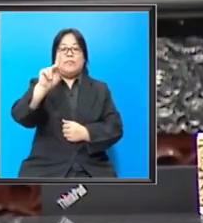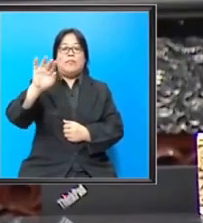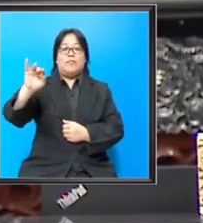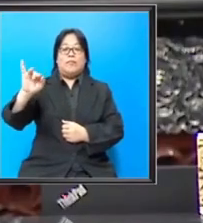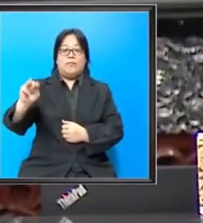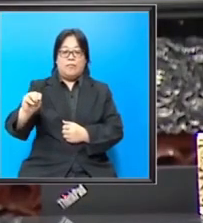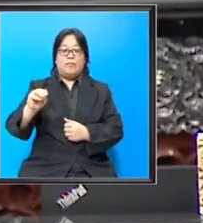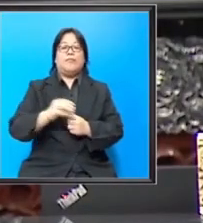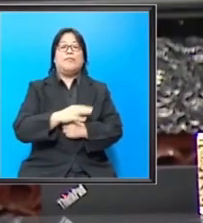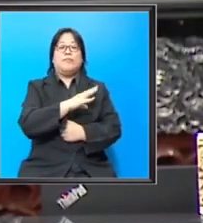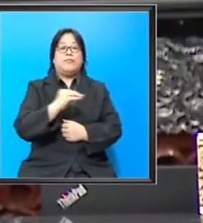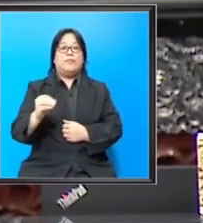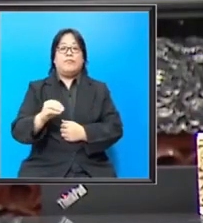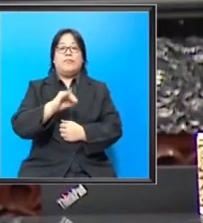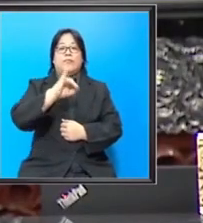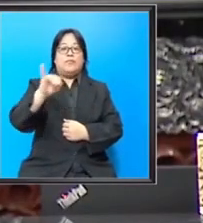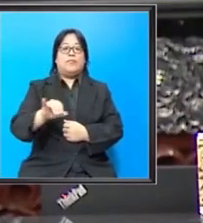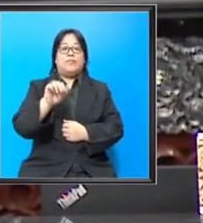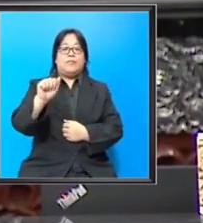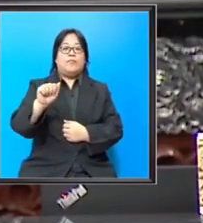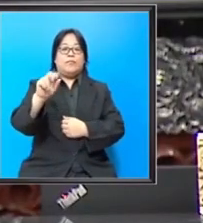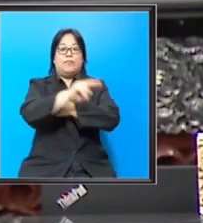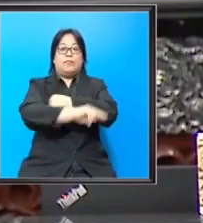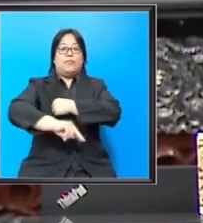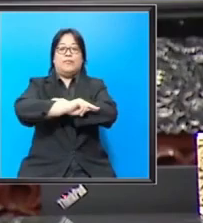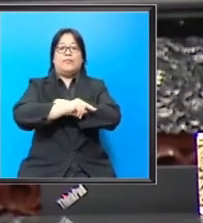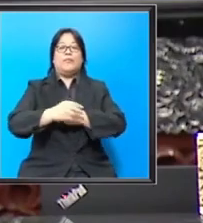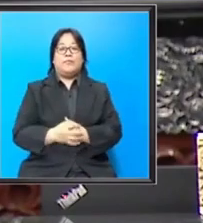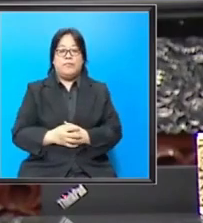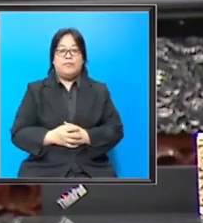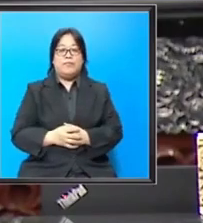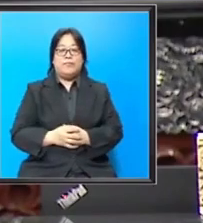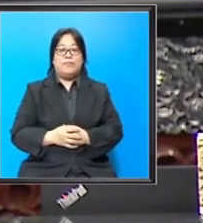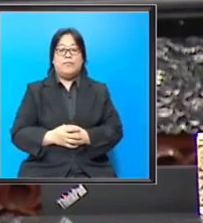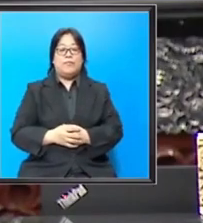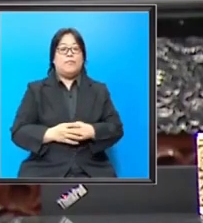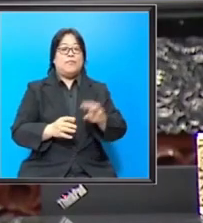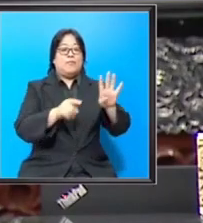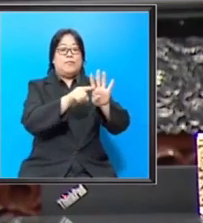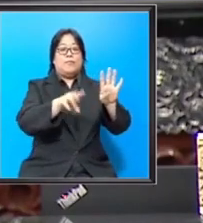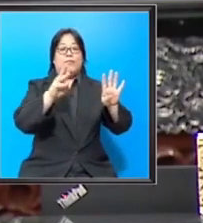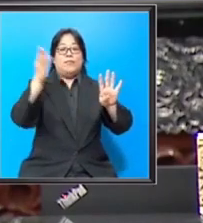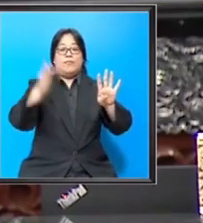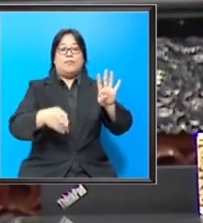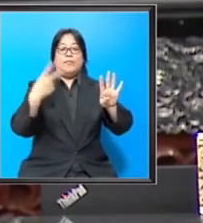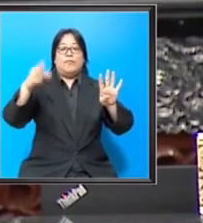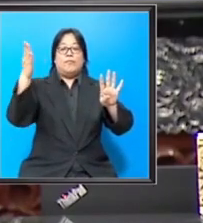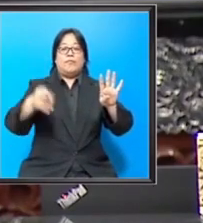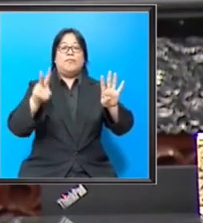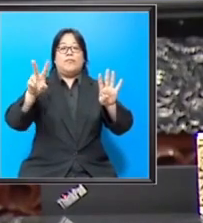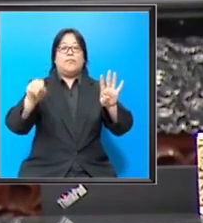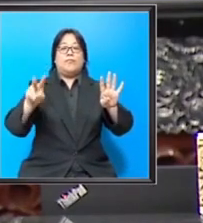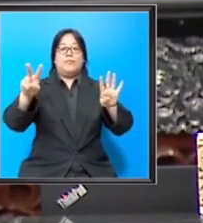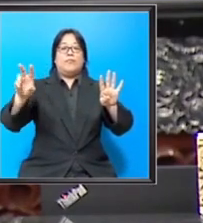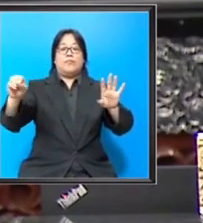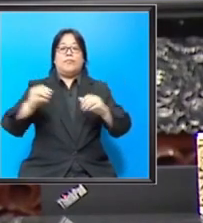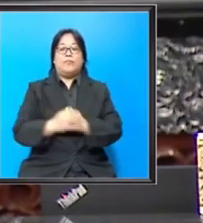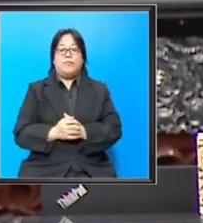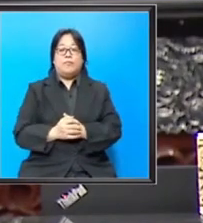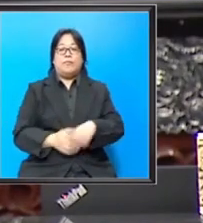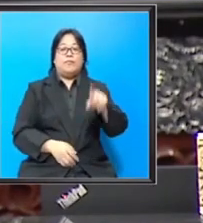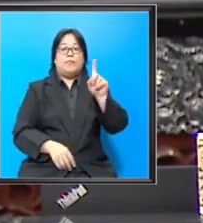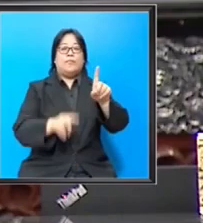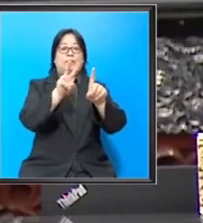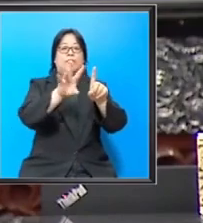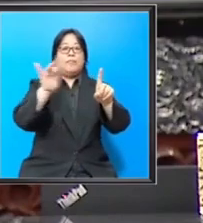zakin dan jabatan agama islam negeri-negeri bermula dari empat hingga enam Desember 2020 sejumlah